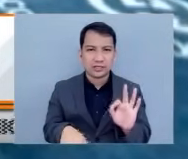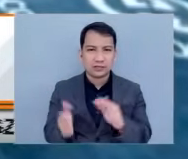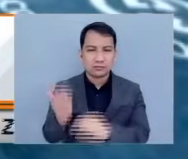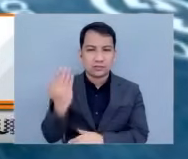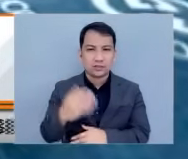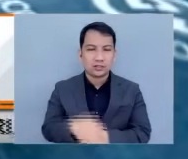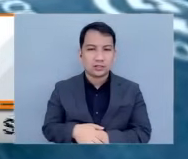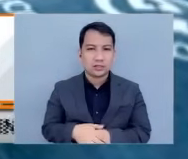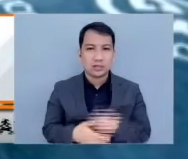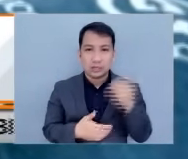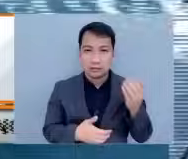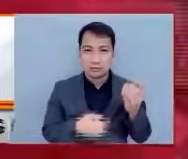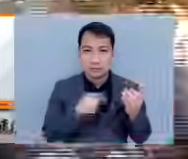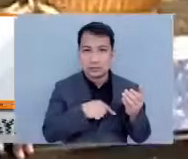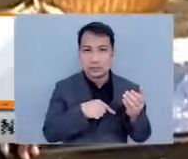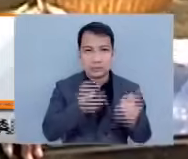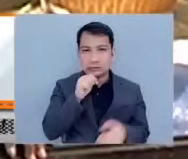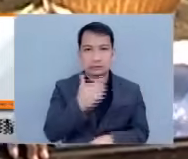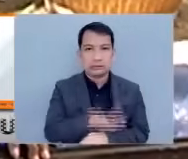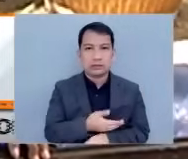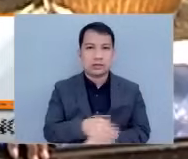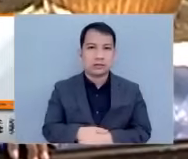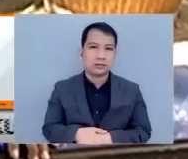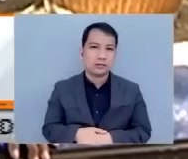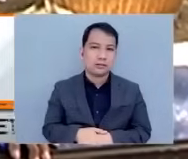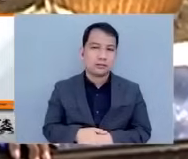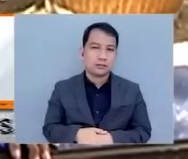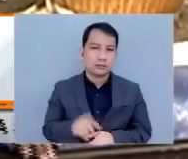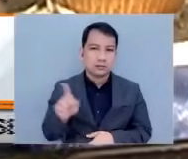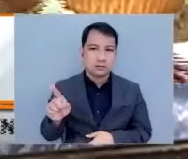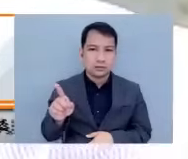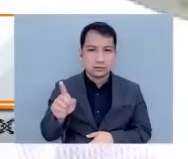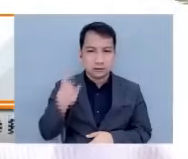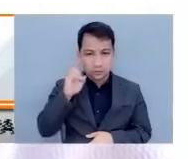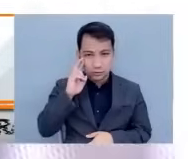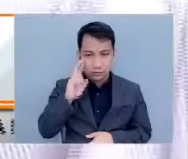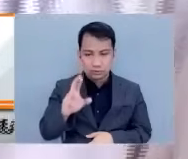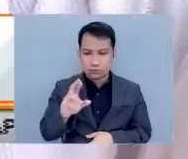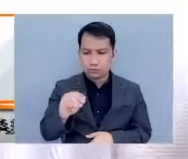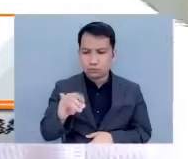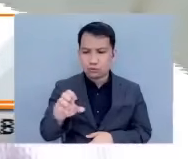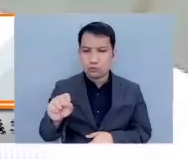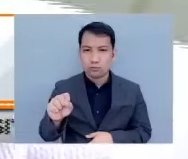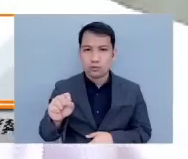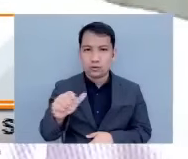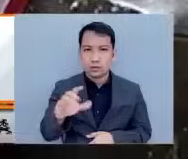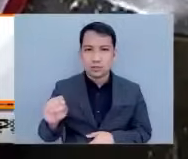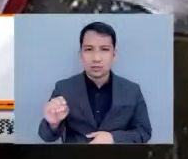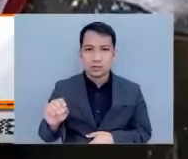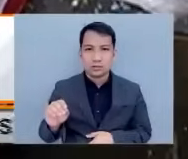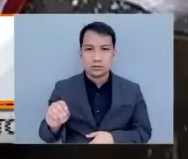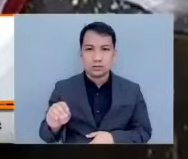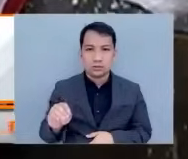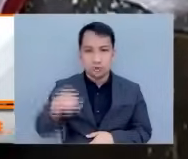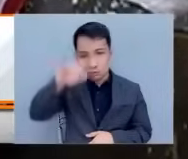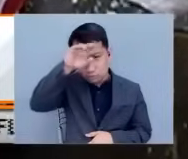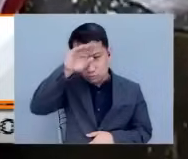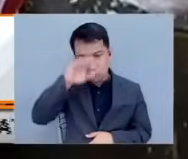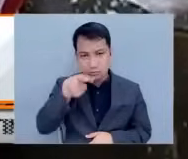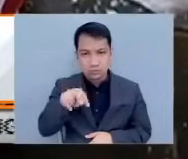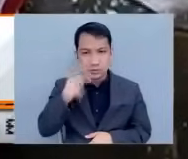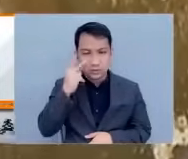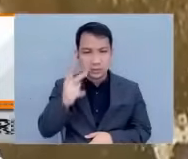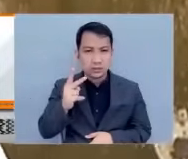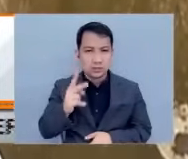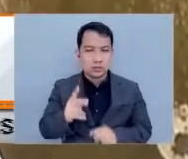dala niya, hindi pala niya anak. Si Rodolfo Ablao, ang lolo ng 7 buwang sanggol na nasa CCTV. Iniwan ng kanyang anak si Baby